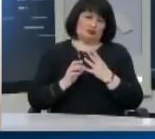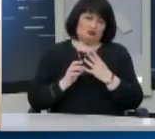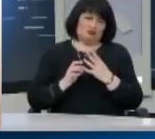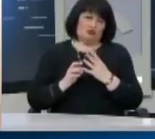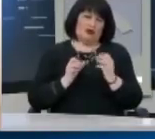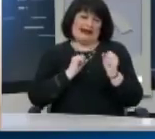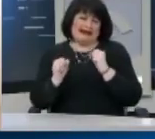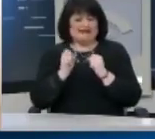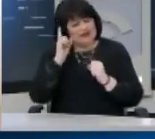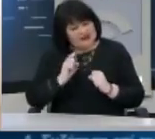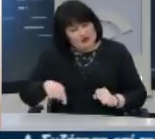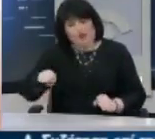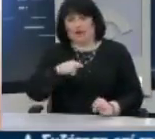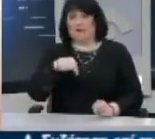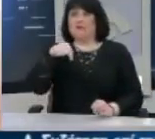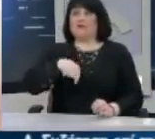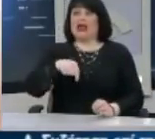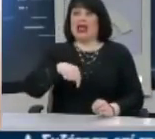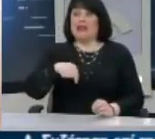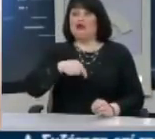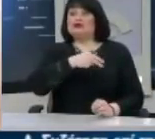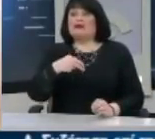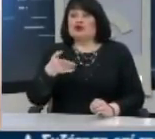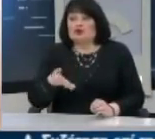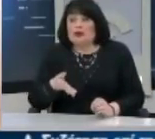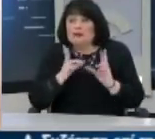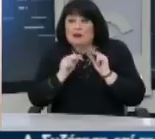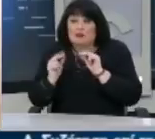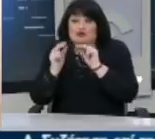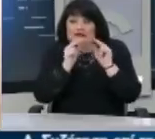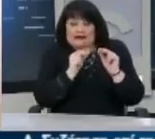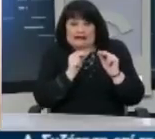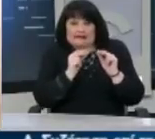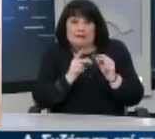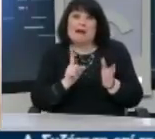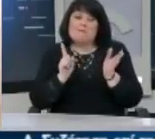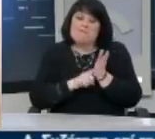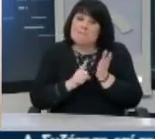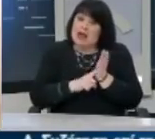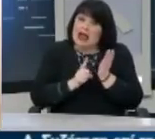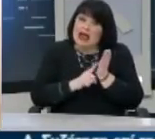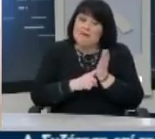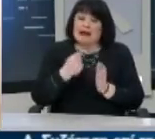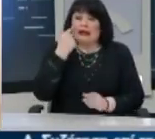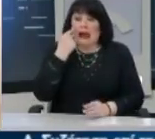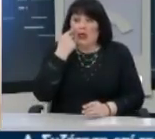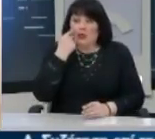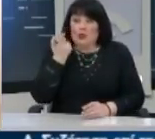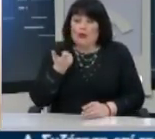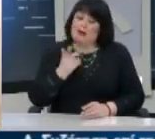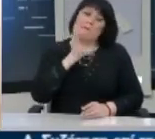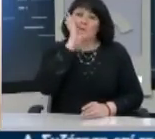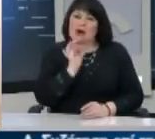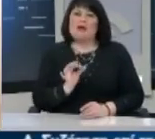λοπ είναι γνωστά αυτά εδώ όμως επί του προκειμένου που σήμερα συζητήσαμε πρέπει να εντοπίσουμε διότι